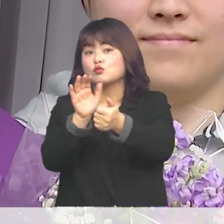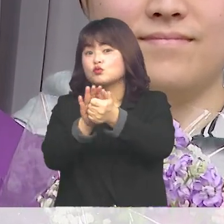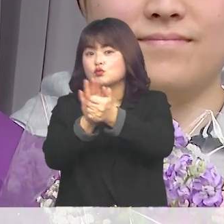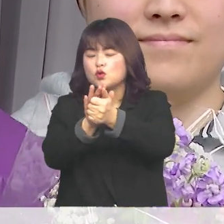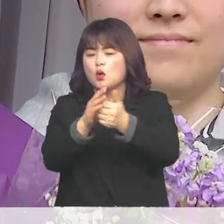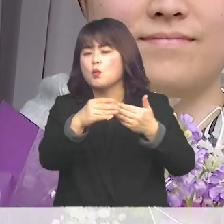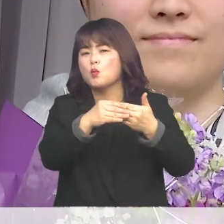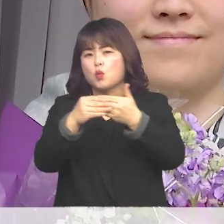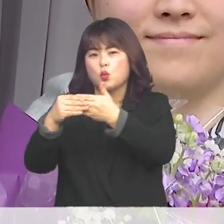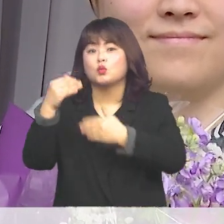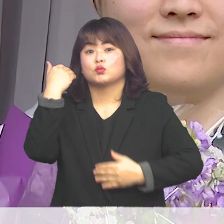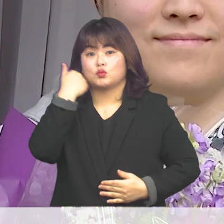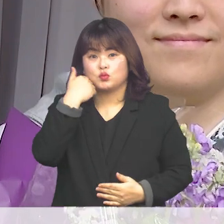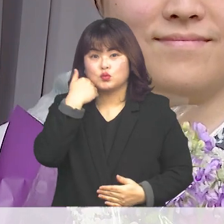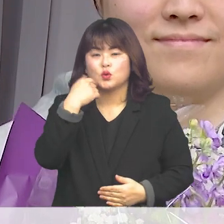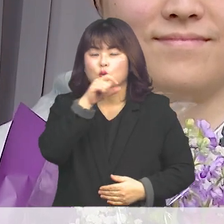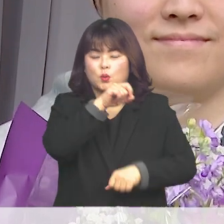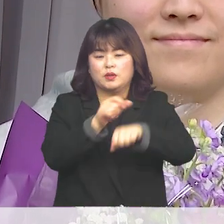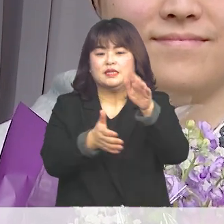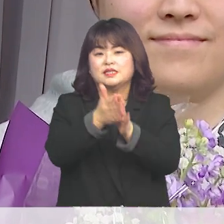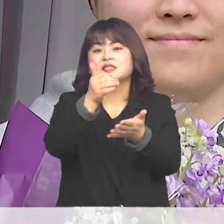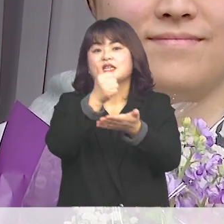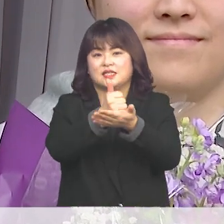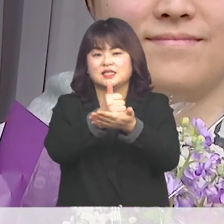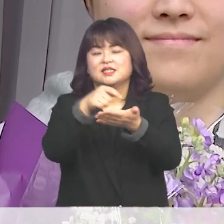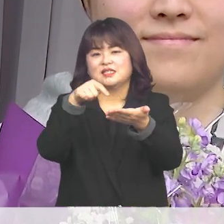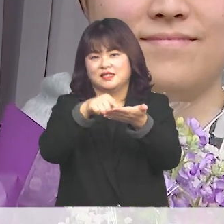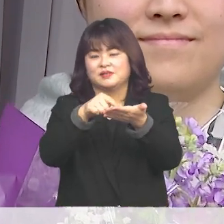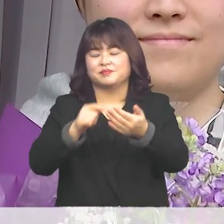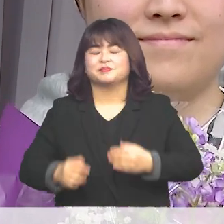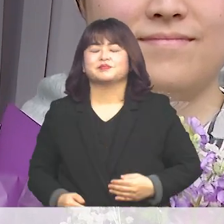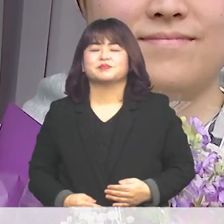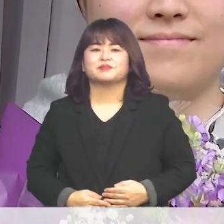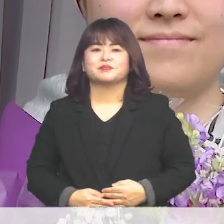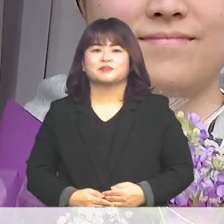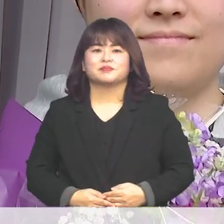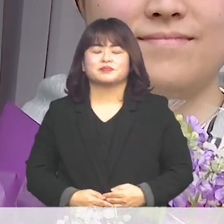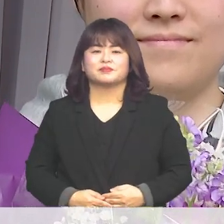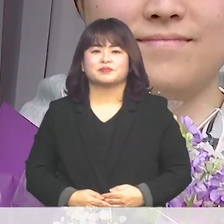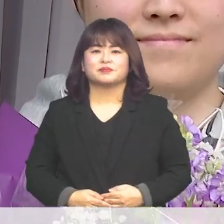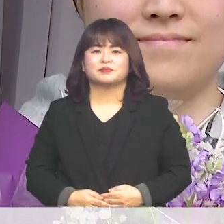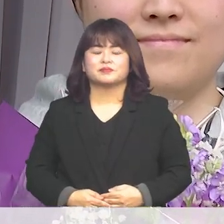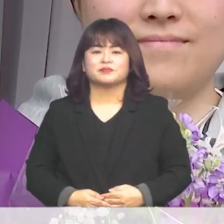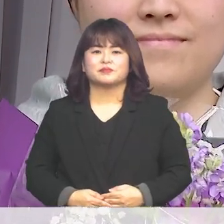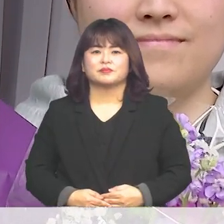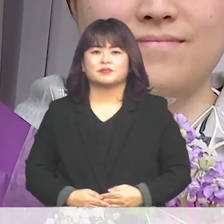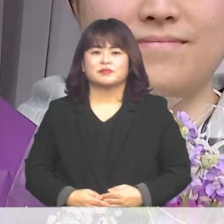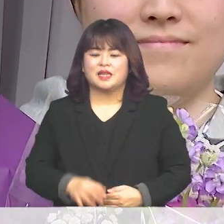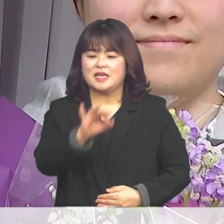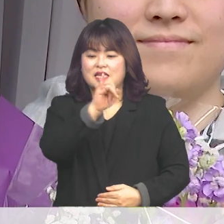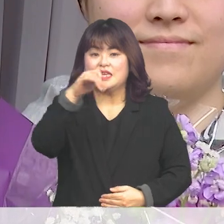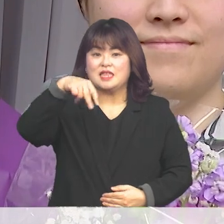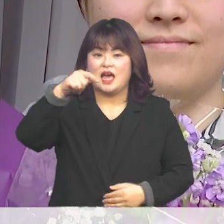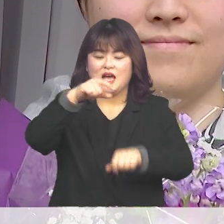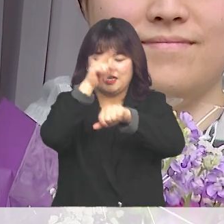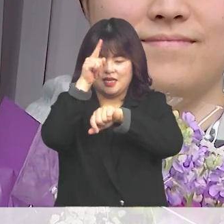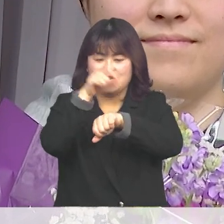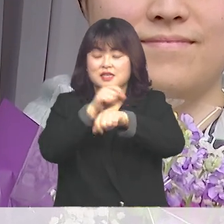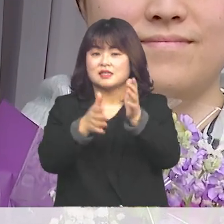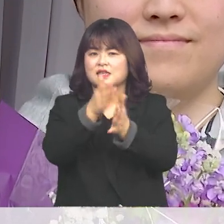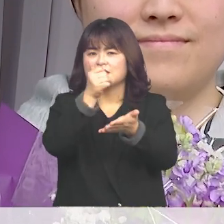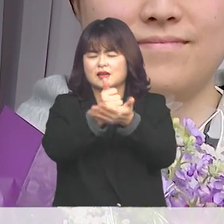행정으로 새로운 패러다임을 이끌어주고 계시는 저희 용인특례시청